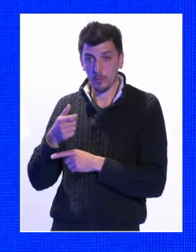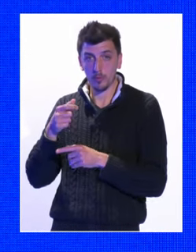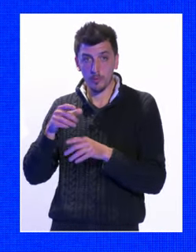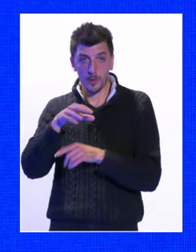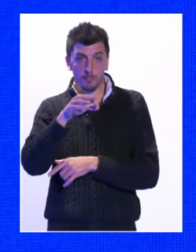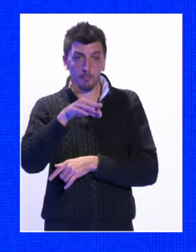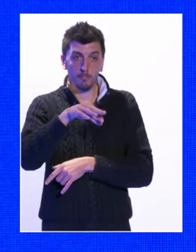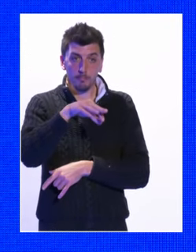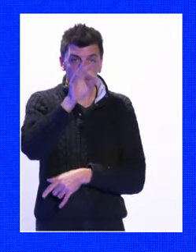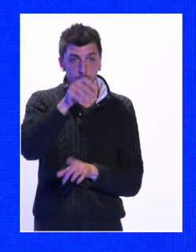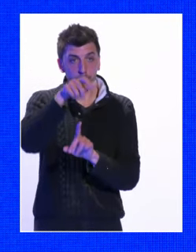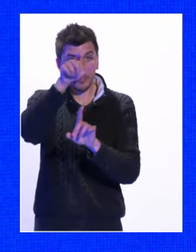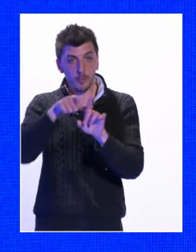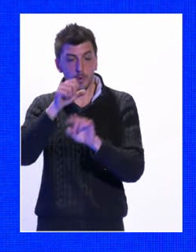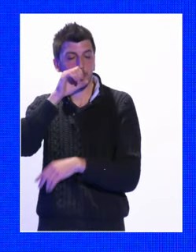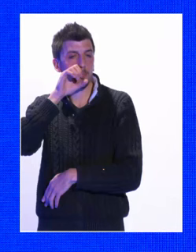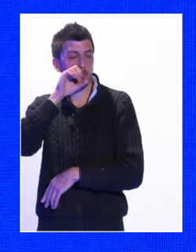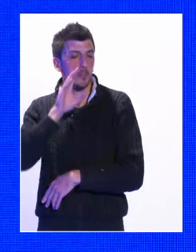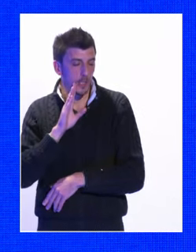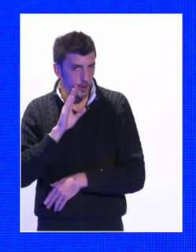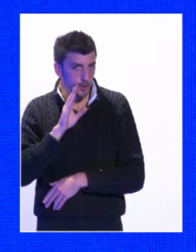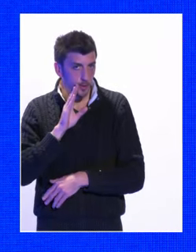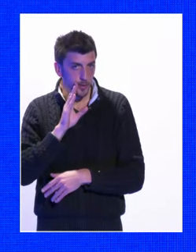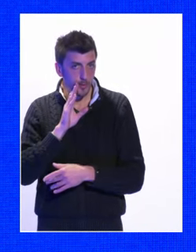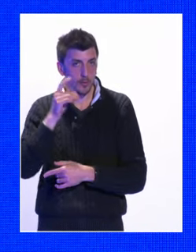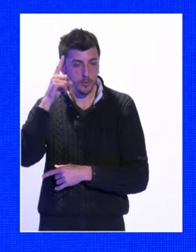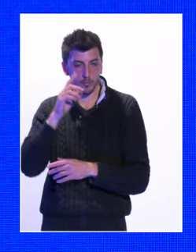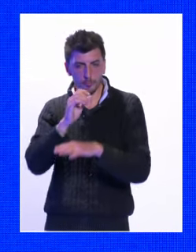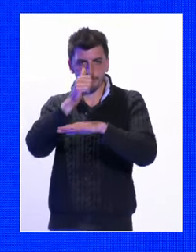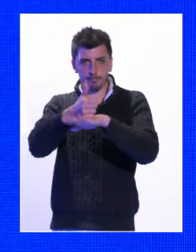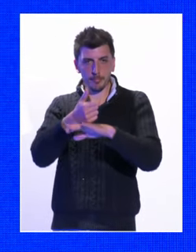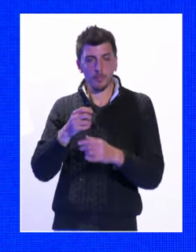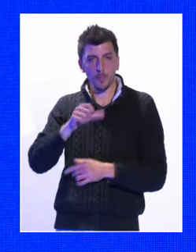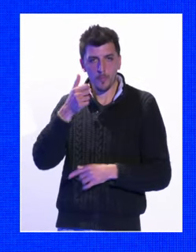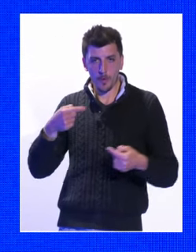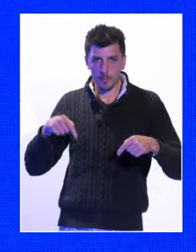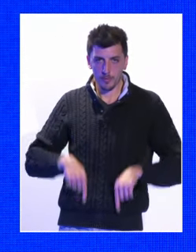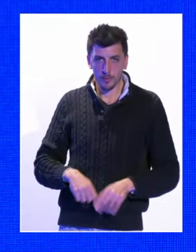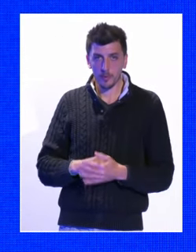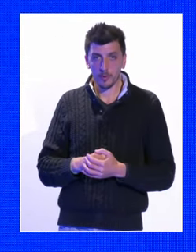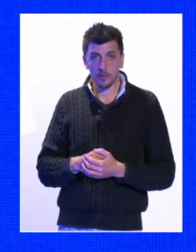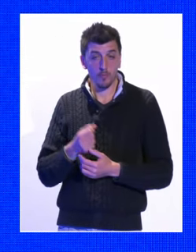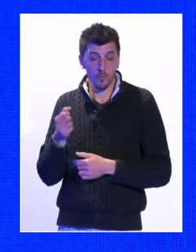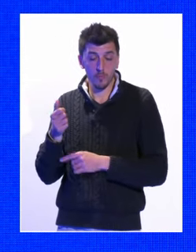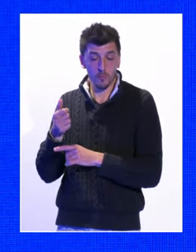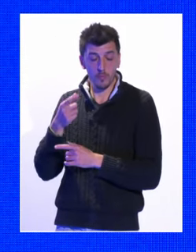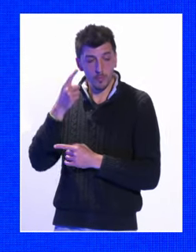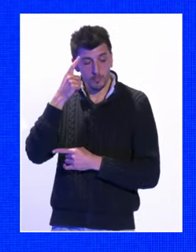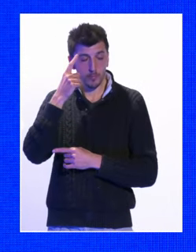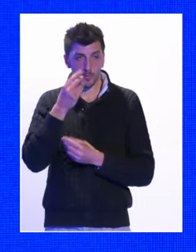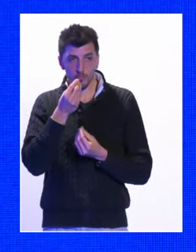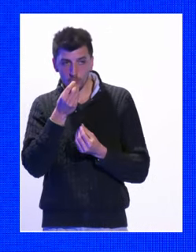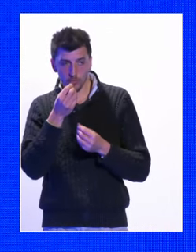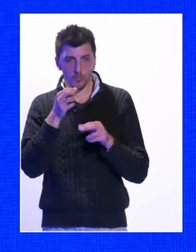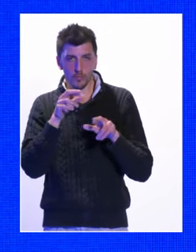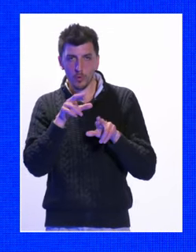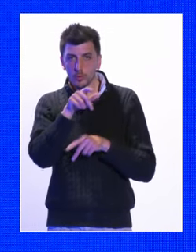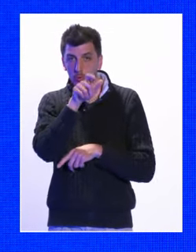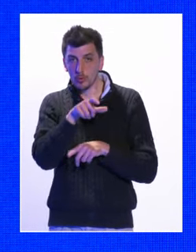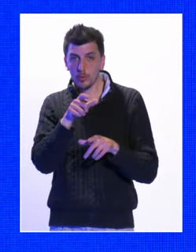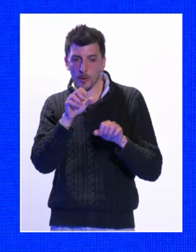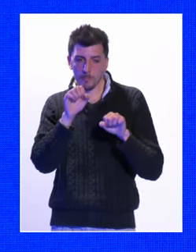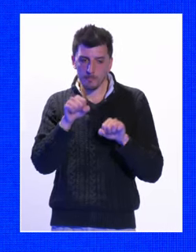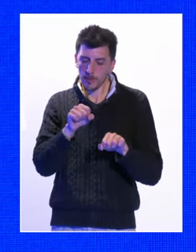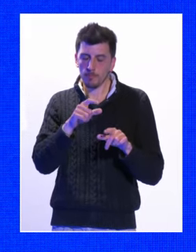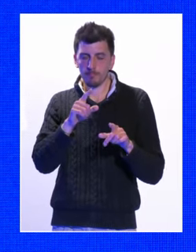une personnalité, Michel Barnier, dont il était relativement assuré qu'il pourrait au moins entamer la